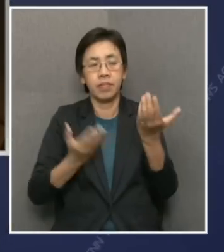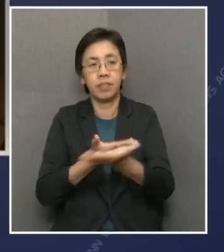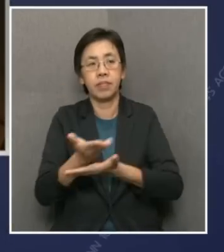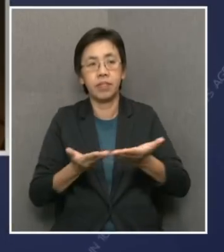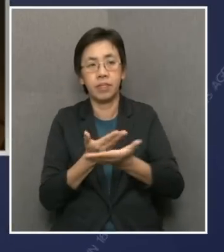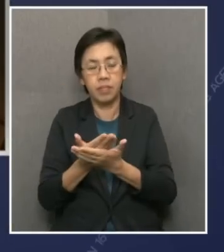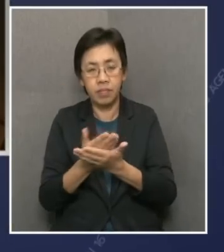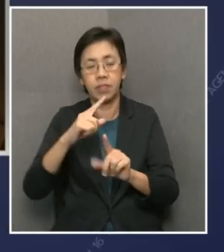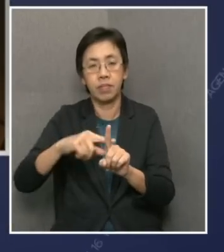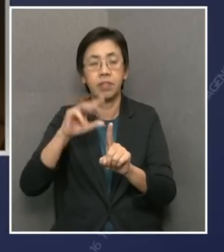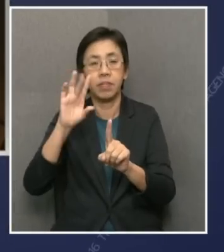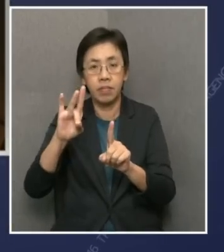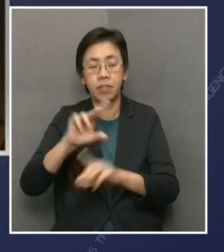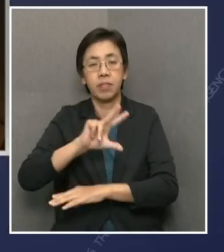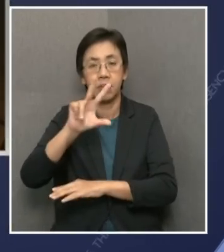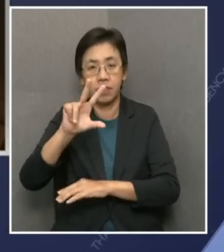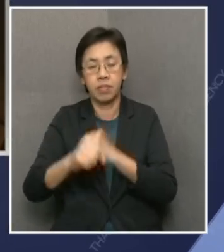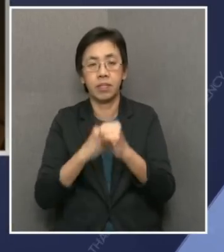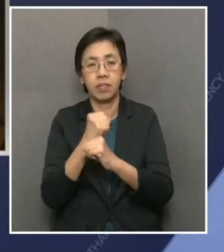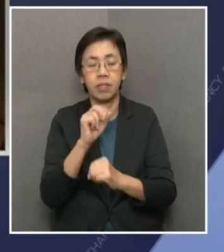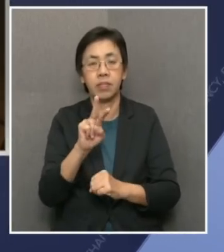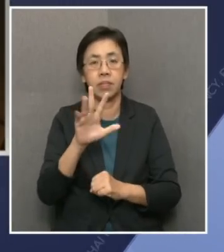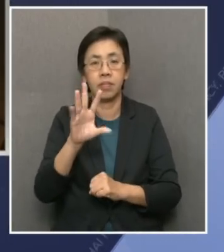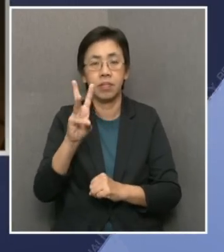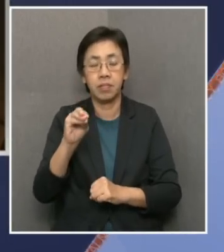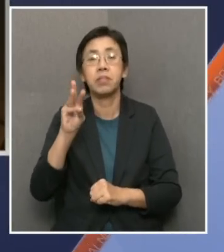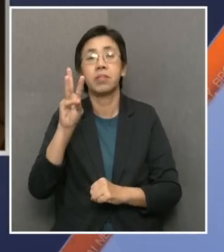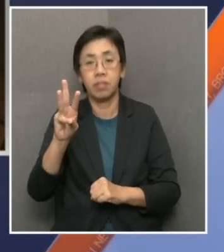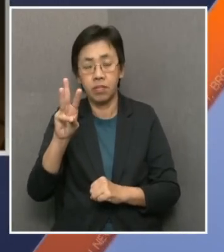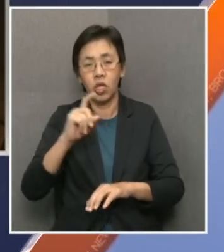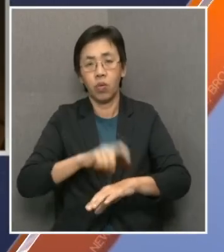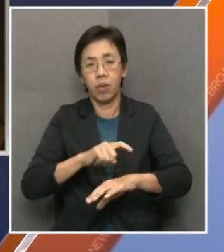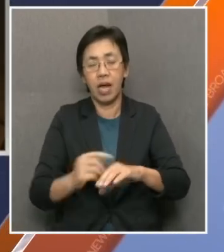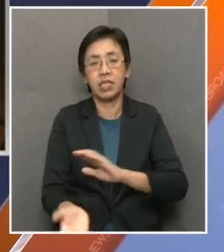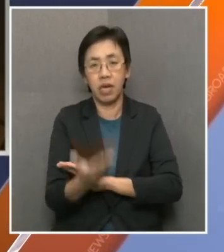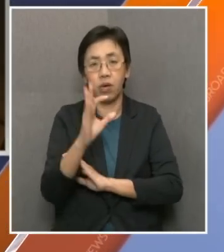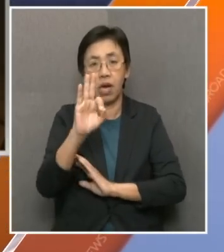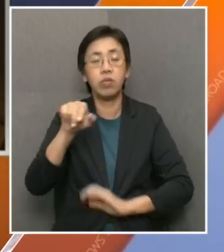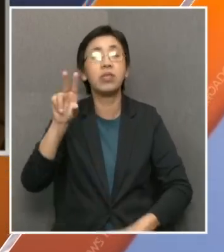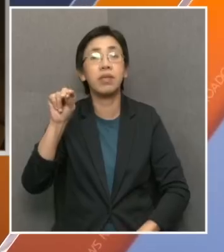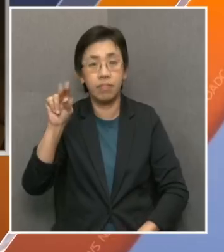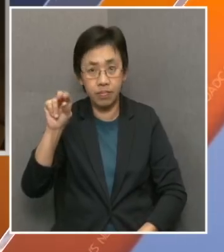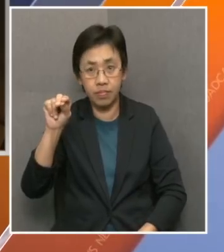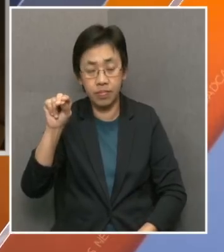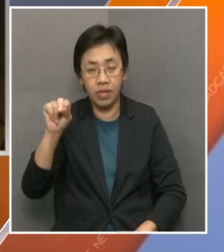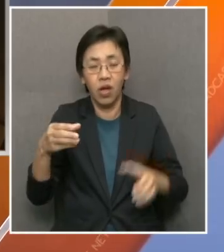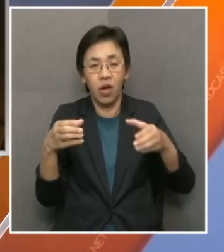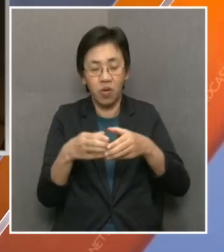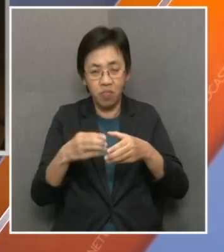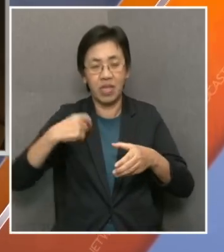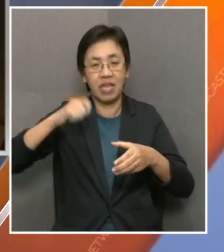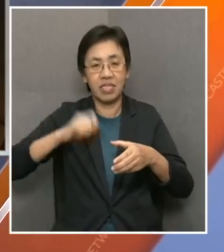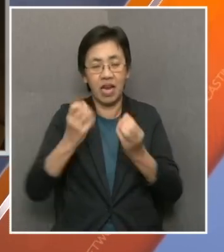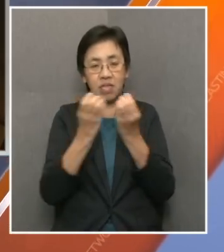ในวันที่ 3สิงหาคม2566เวลา 9:30นคณะตุลาการศาล